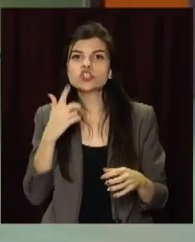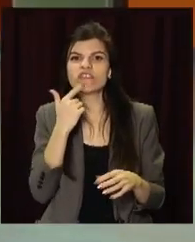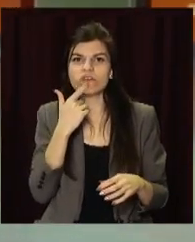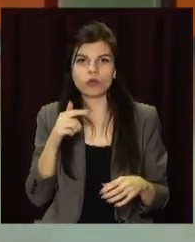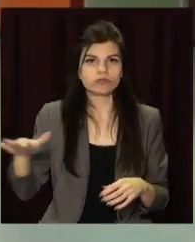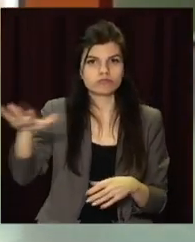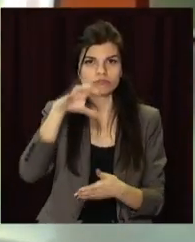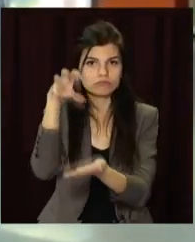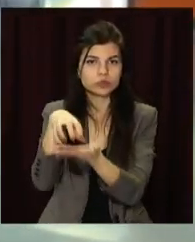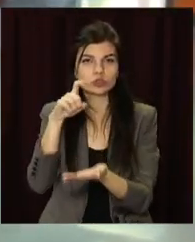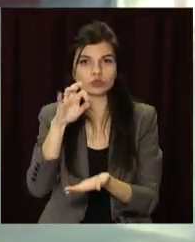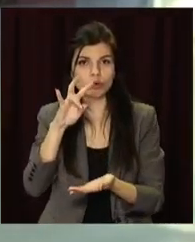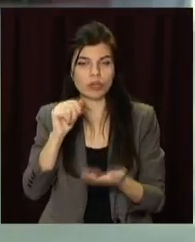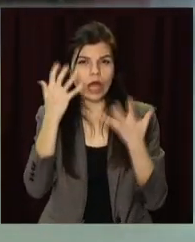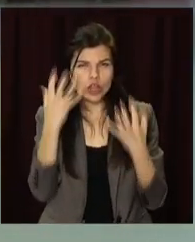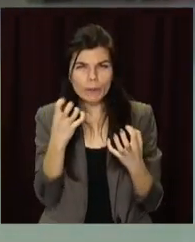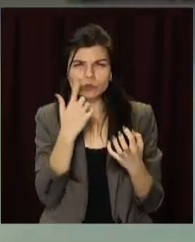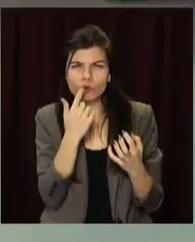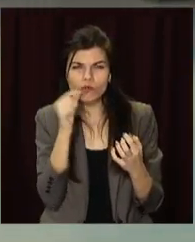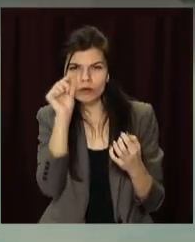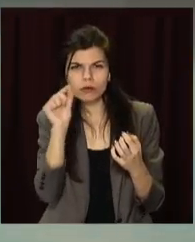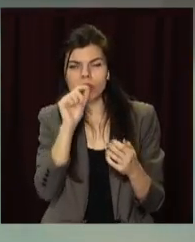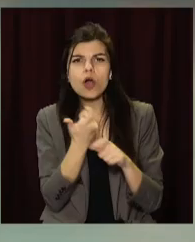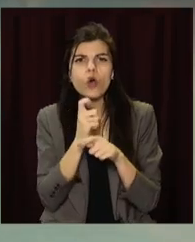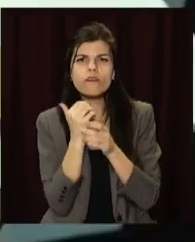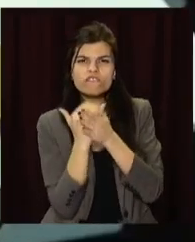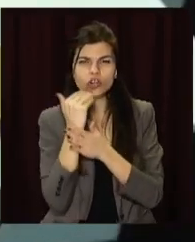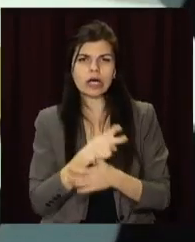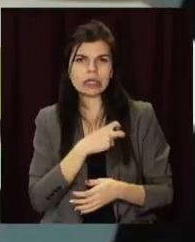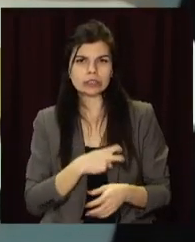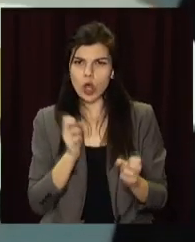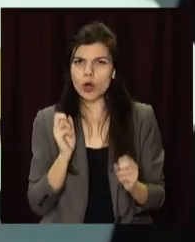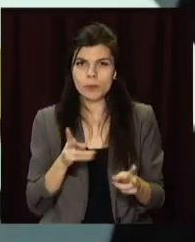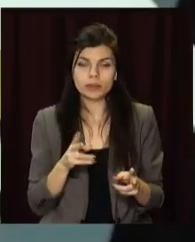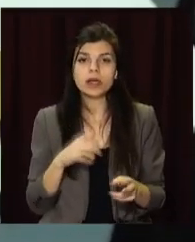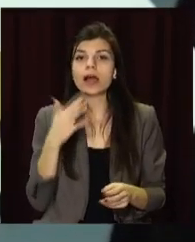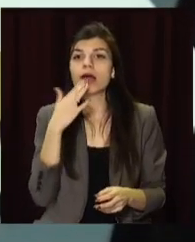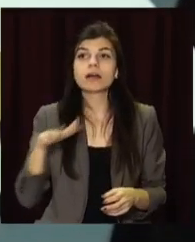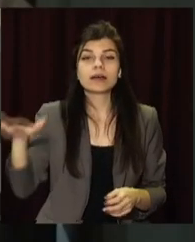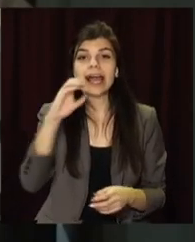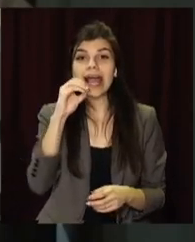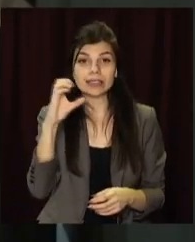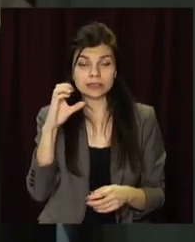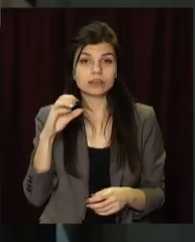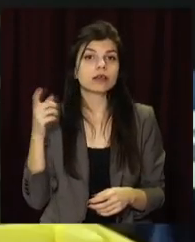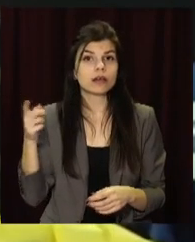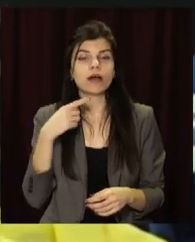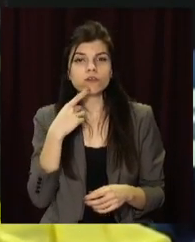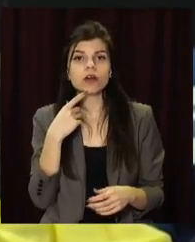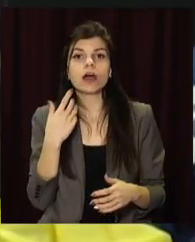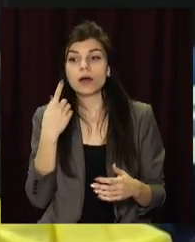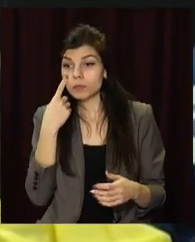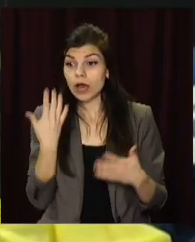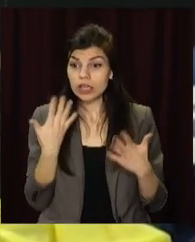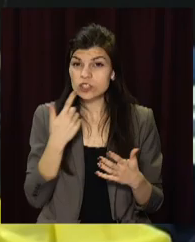Нові темно-червоні допоможуть виділити регіони з дуже високим ризиком. Країни ЄС мають перешкоджати несуттєвим поїздкам своїх громадян